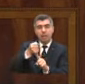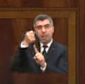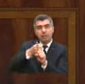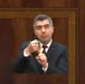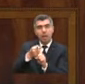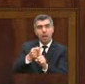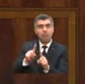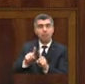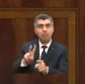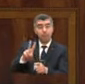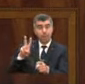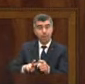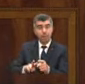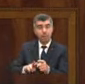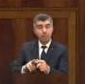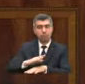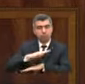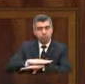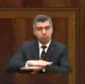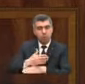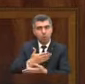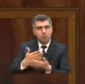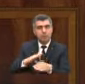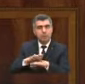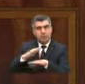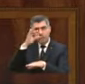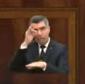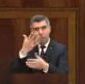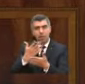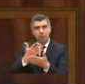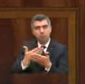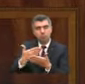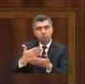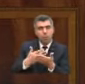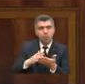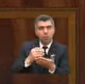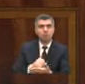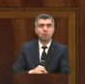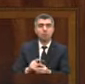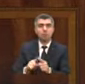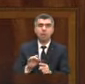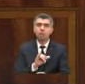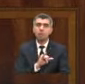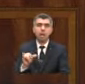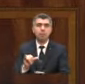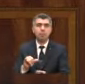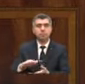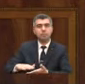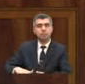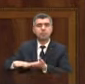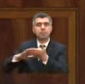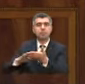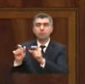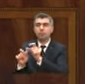حقيقي تربوي اقتصادي سياسي مؤسساتي من دون الارتقاء